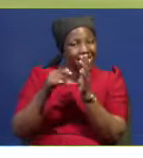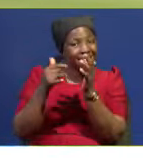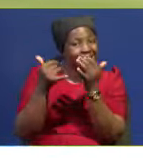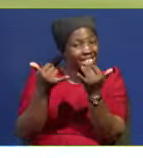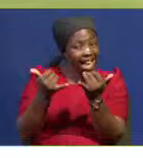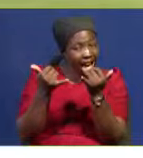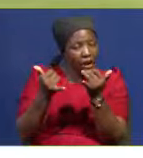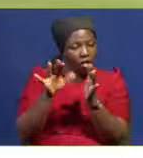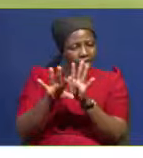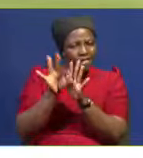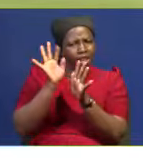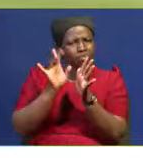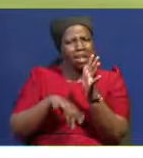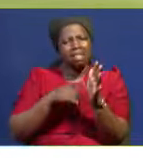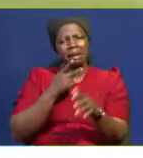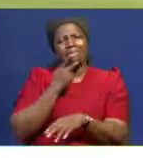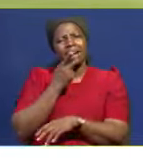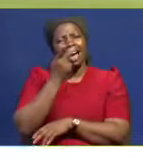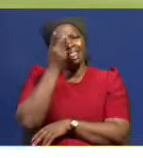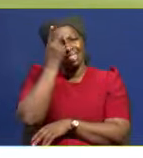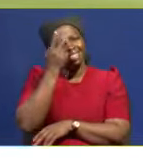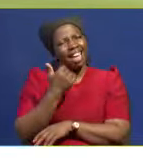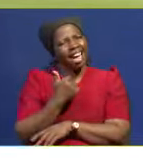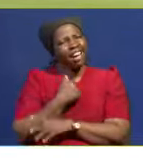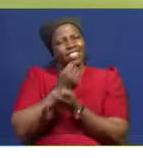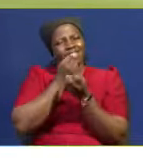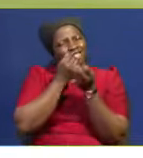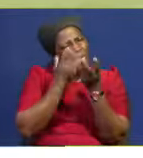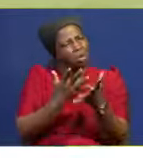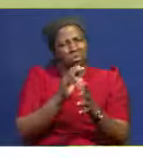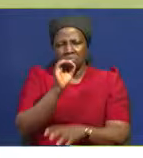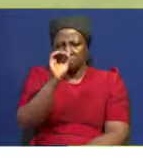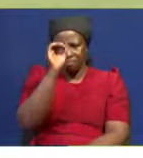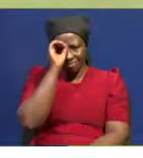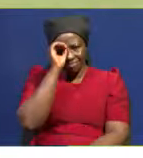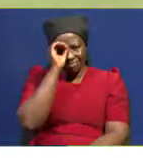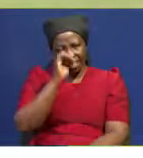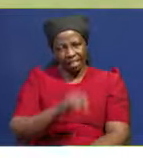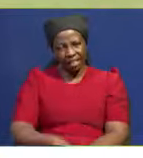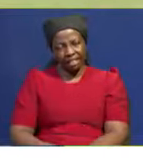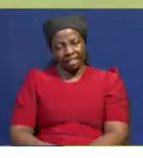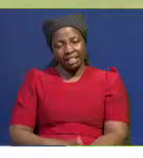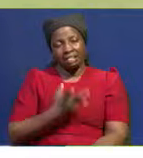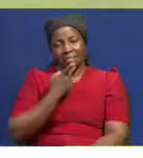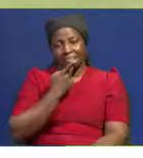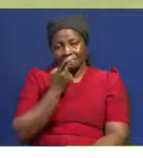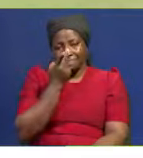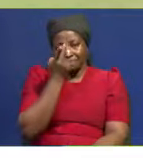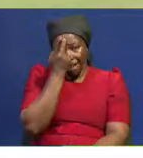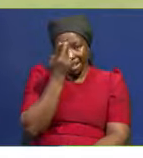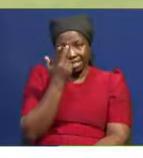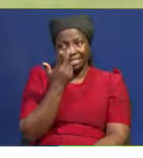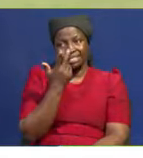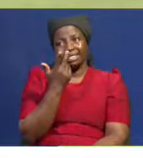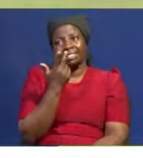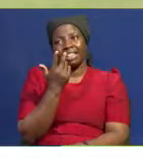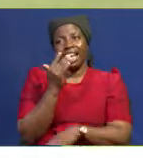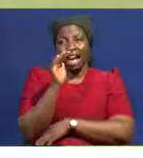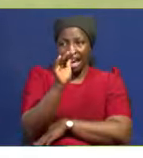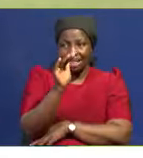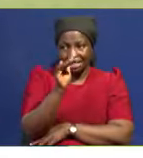unakuta kama wazazi tunakuta hatuna habari kamilifu. So our prayer would be that the